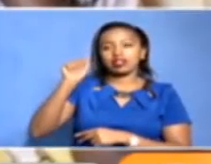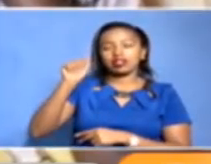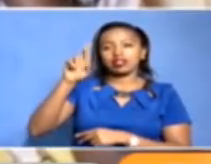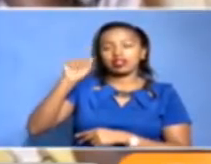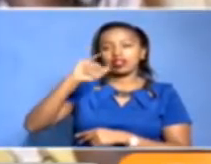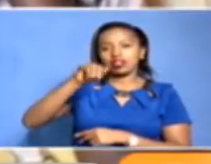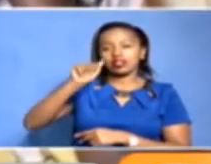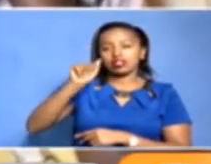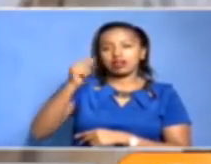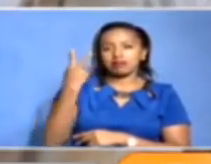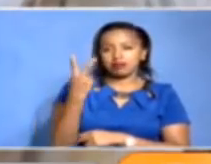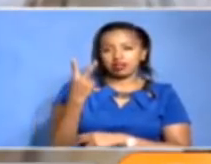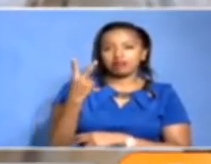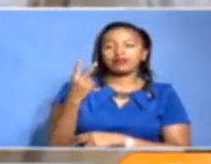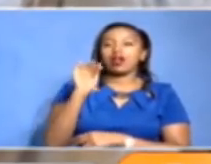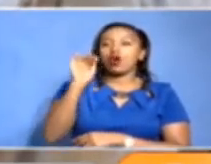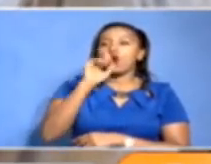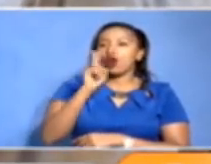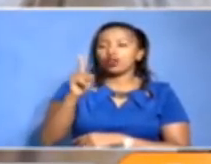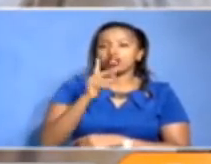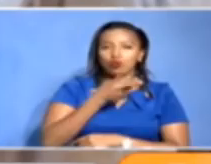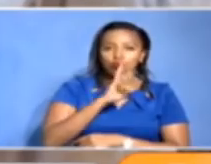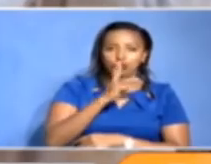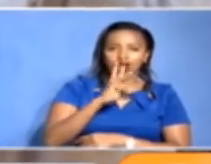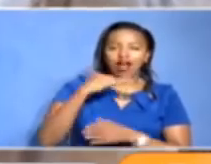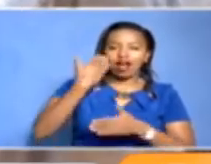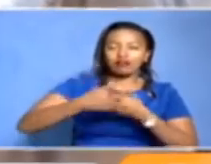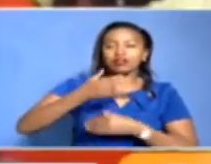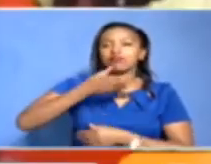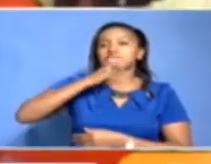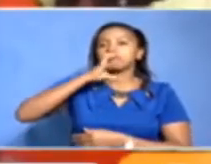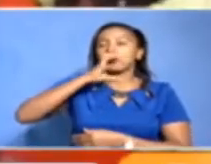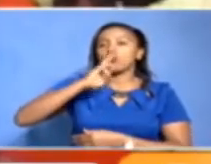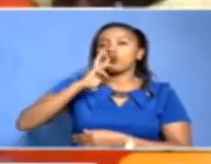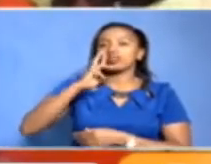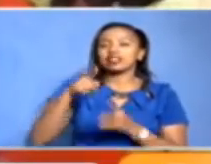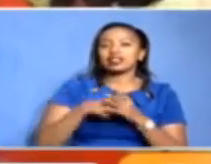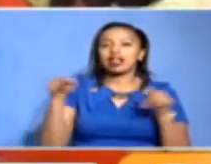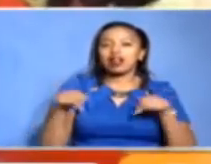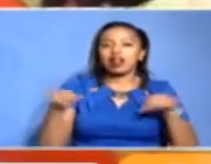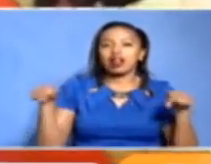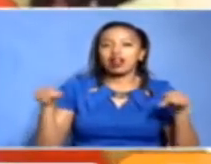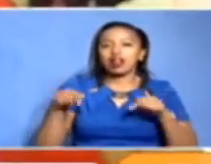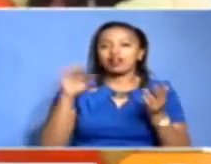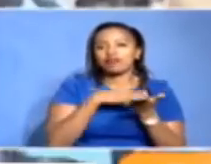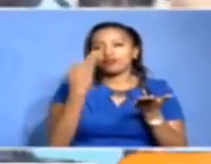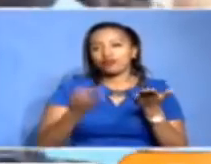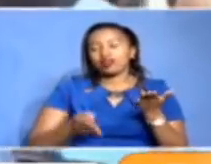maji ya kunywa, na baada ya kunywa maji hayo alianza kutetemeka na kisha akaanguka na kufariki papo